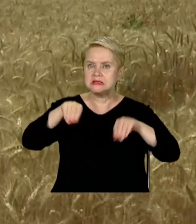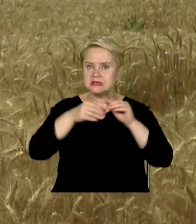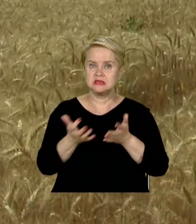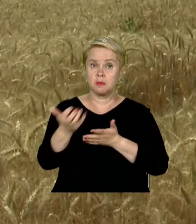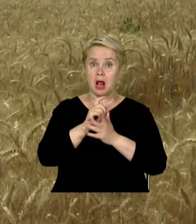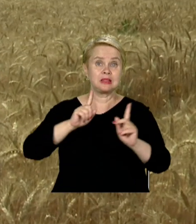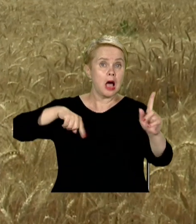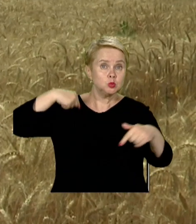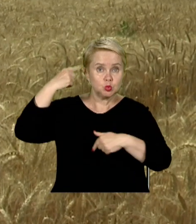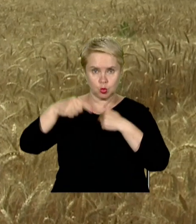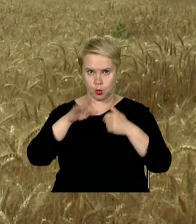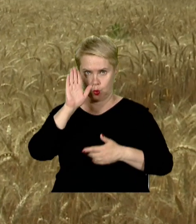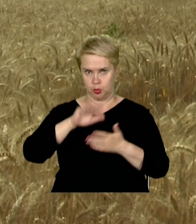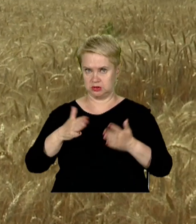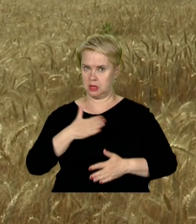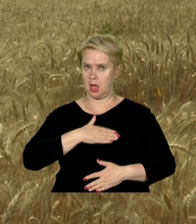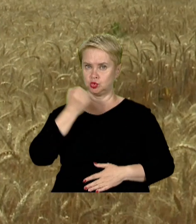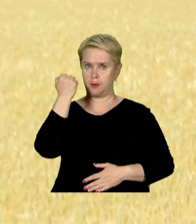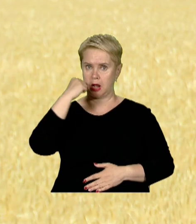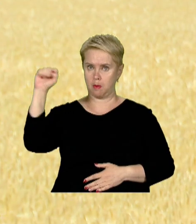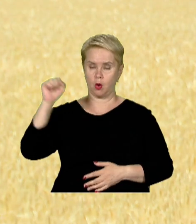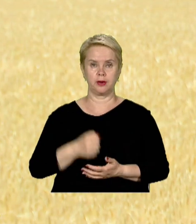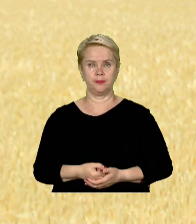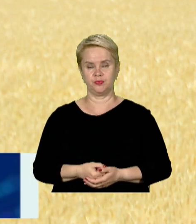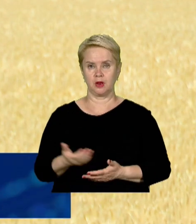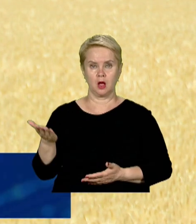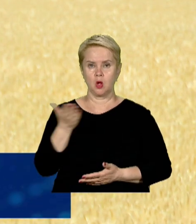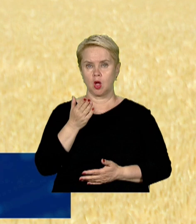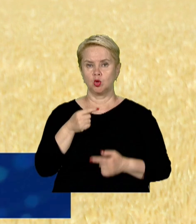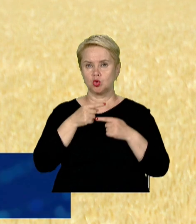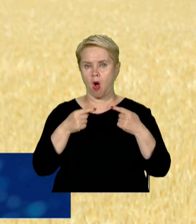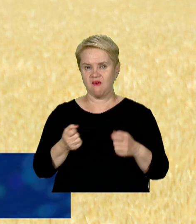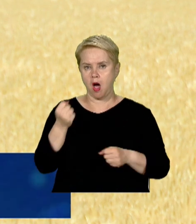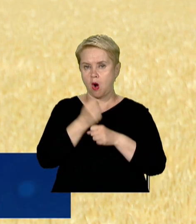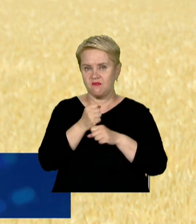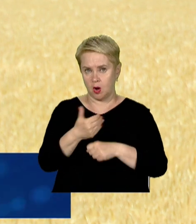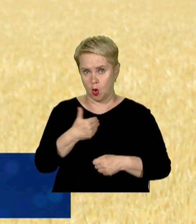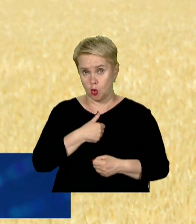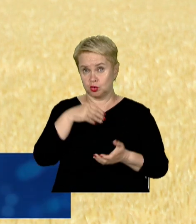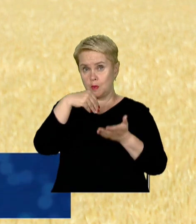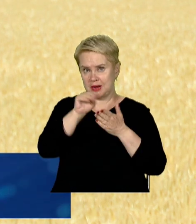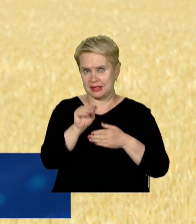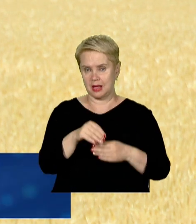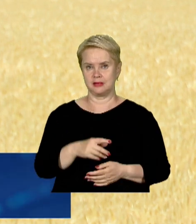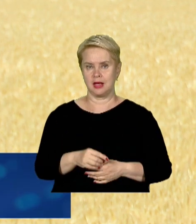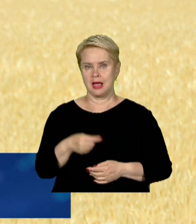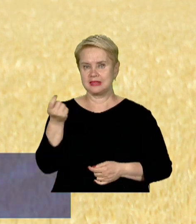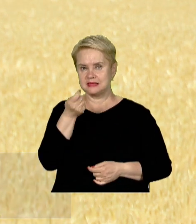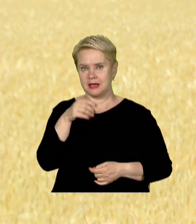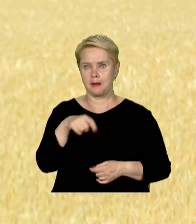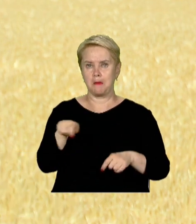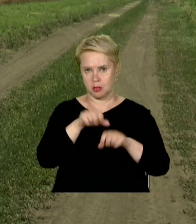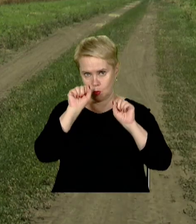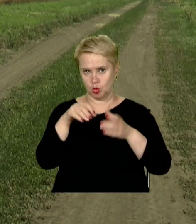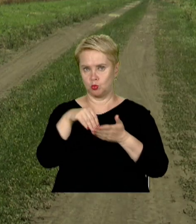збирати наступного після нашої перемоги. Будь-який товаровиробник, який хоче придбати насінневий матеріал, у нас